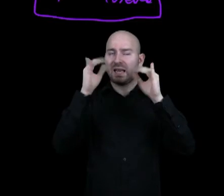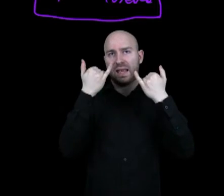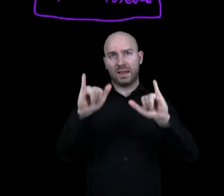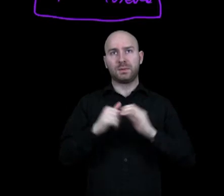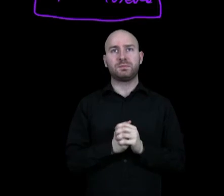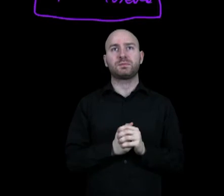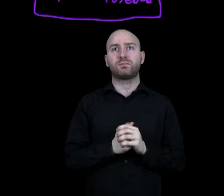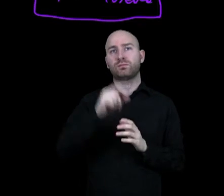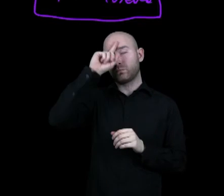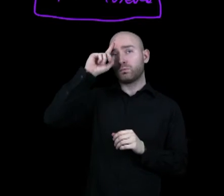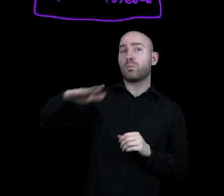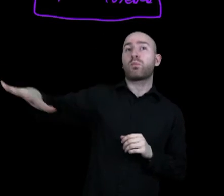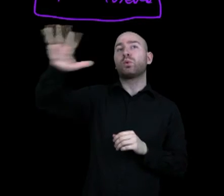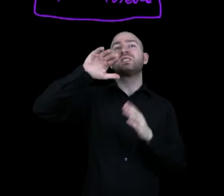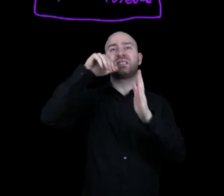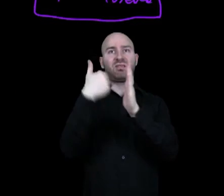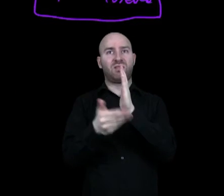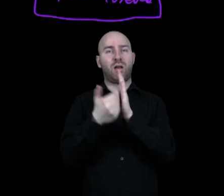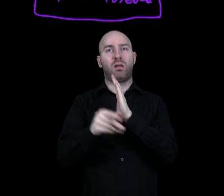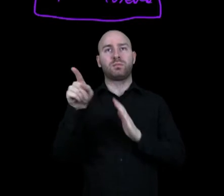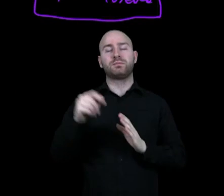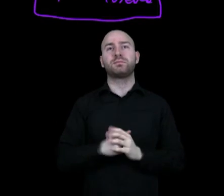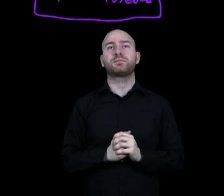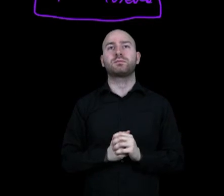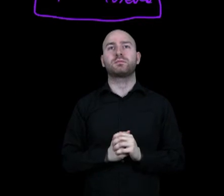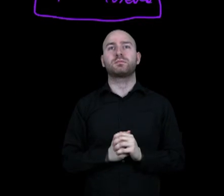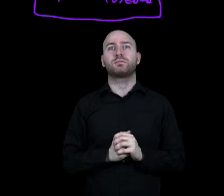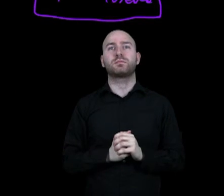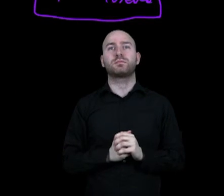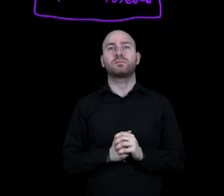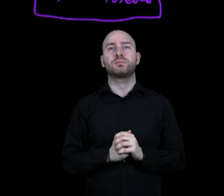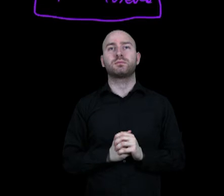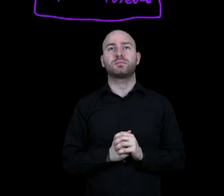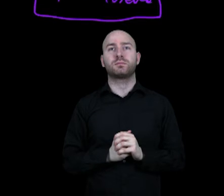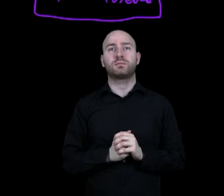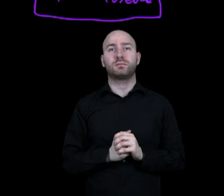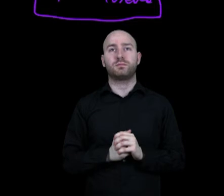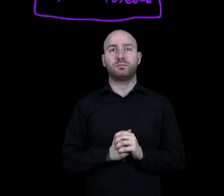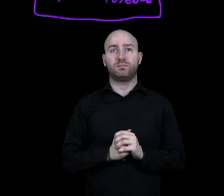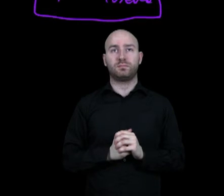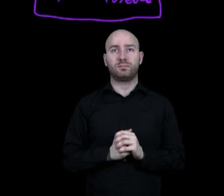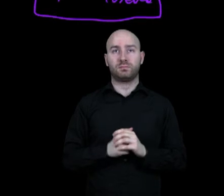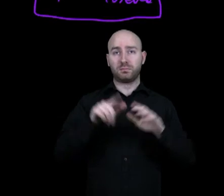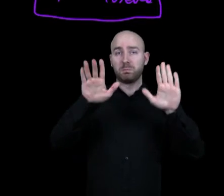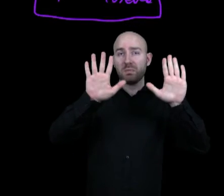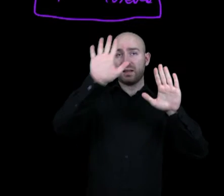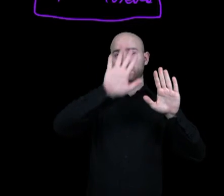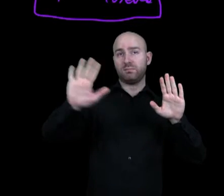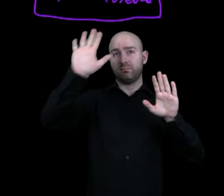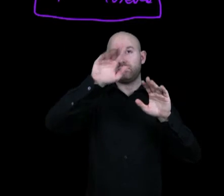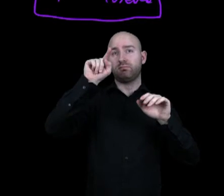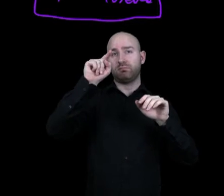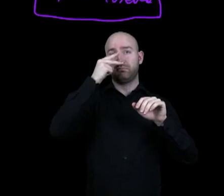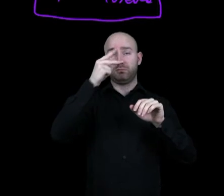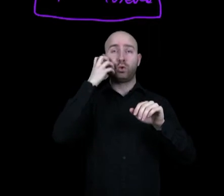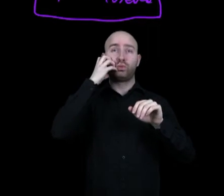społecznej po tej stronie punktu równowagi. Ale można tak to rozumieć. To purpurowe pole to ujemna,